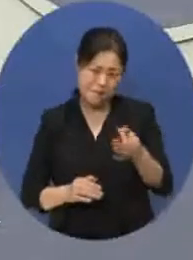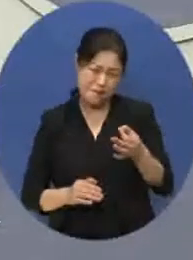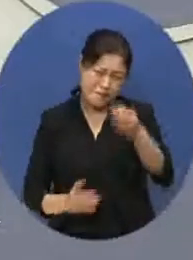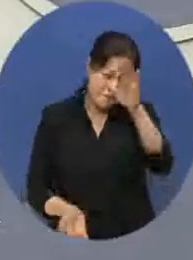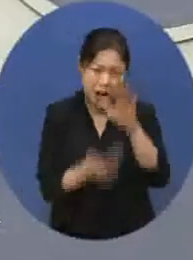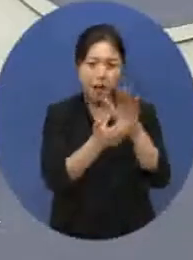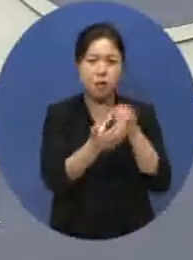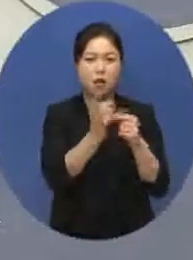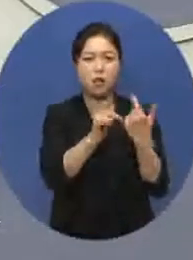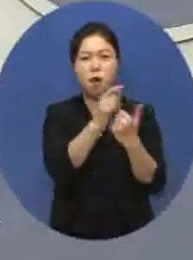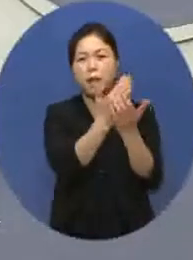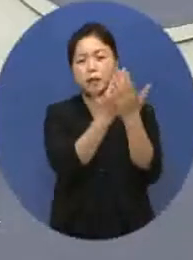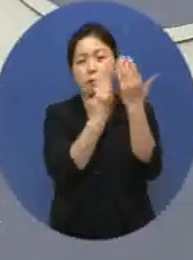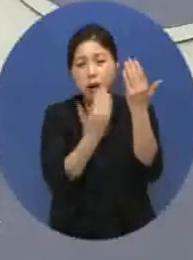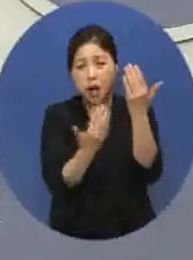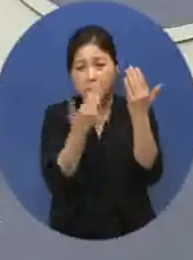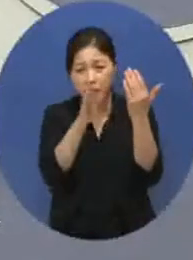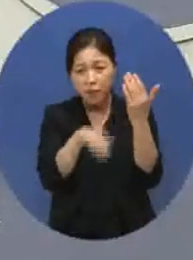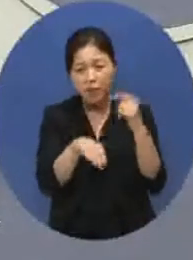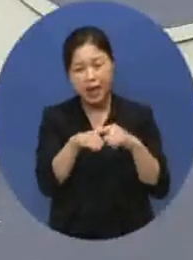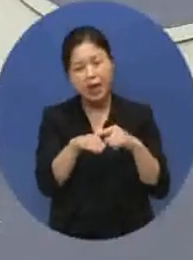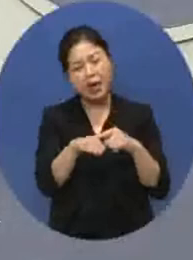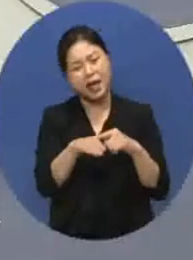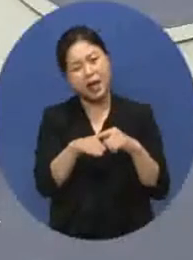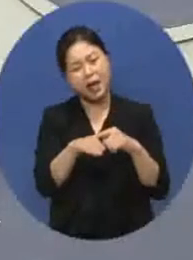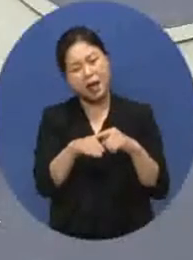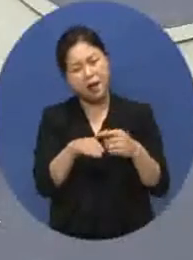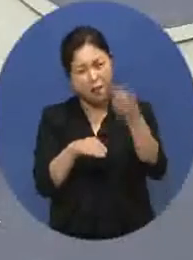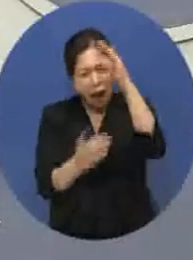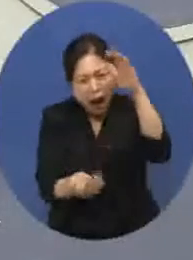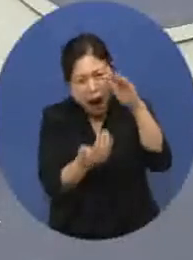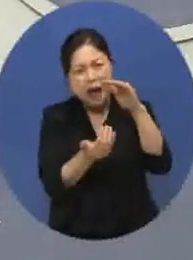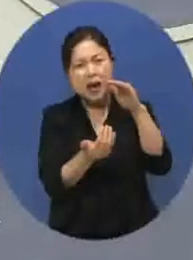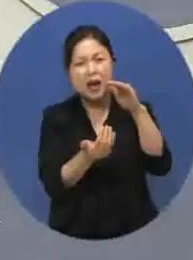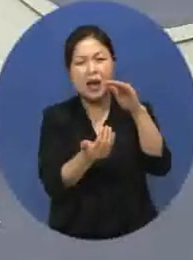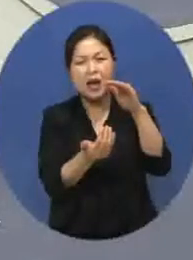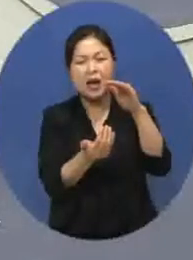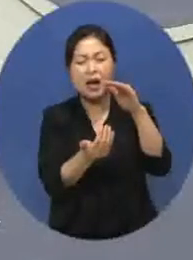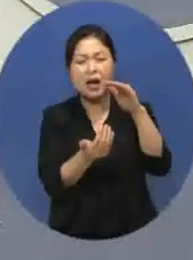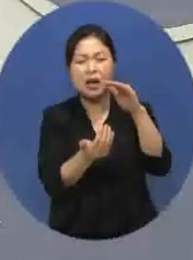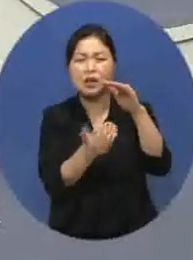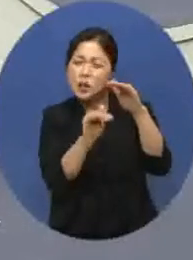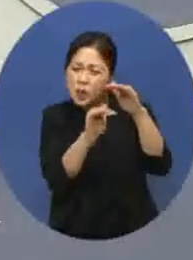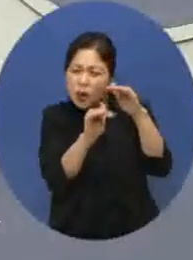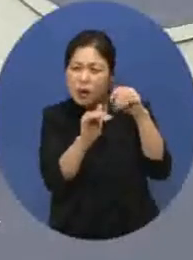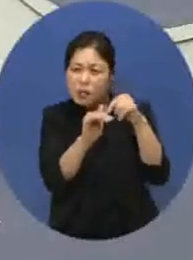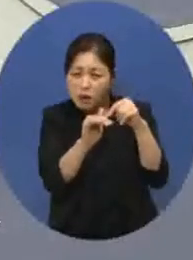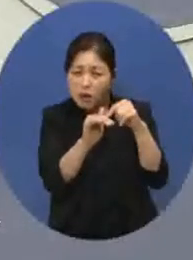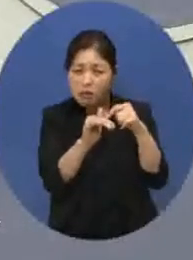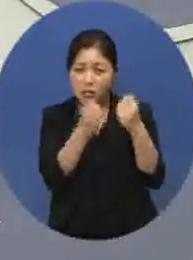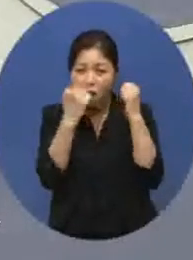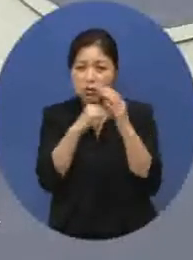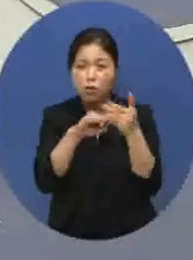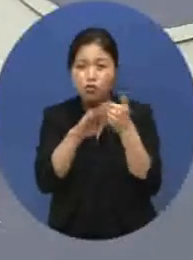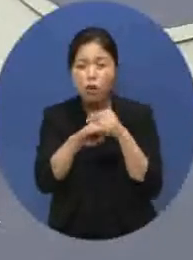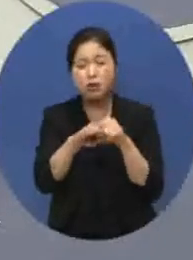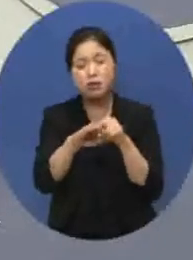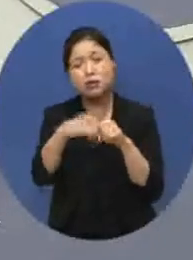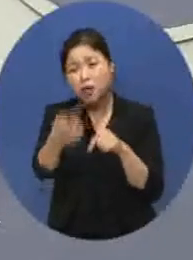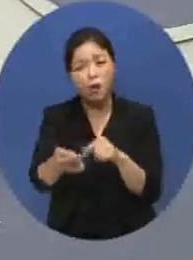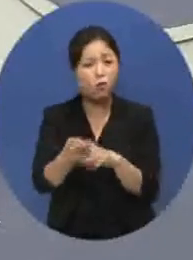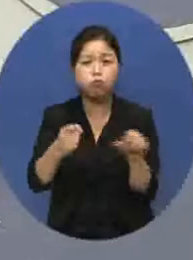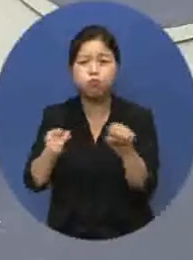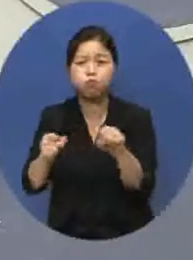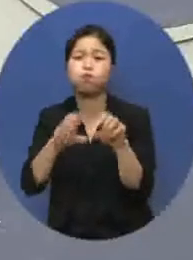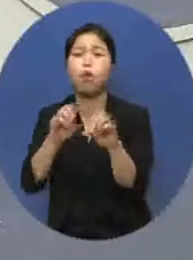또 발전할 수 있겠지만 그 정도 수준이 안 되는 애는 그야말로 대학 졸업하면은 끊겨버리니까. 그래서 그런